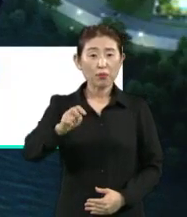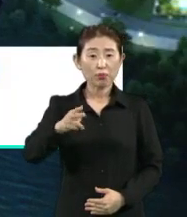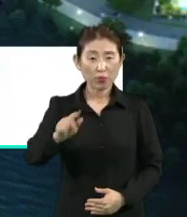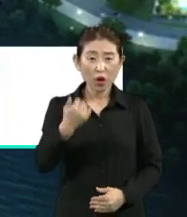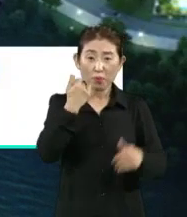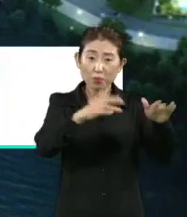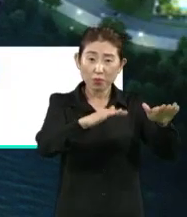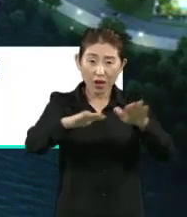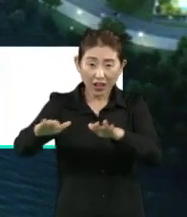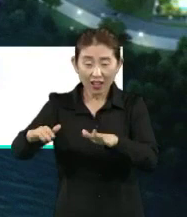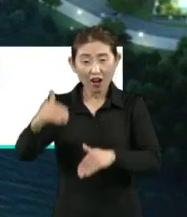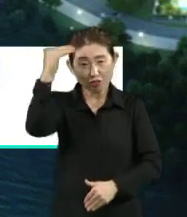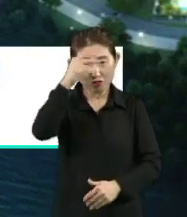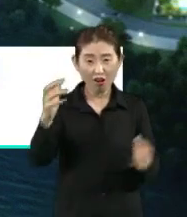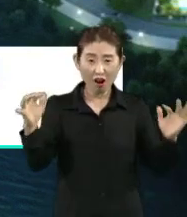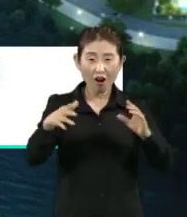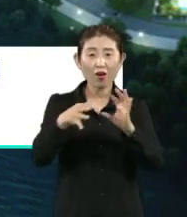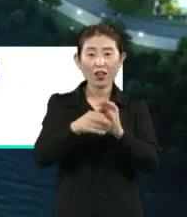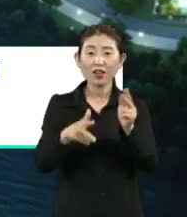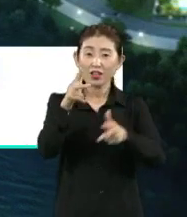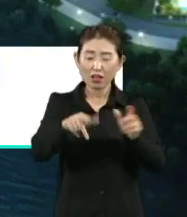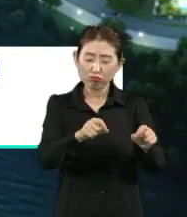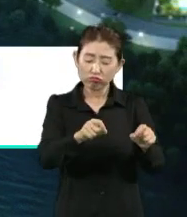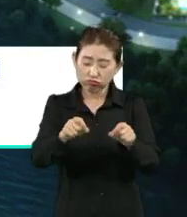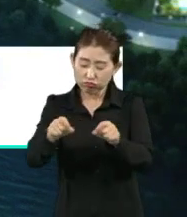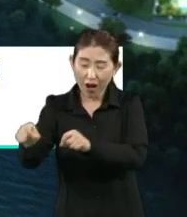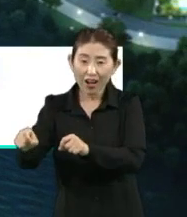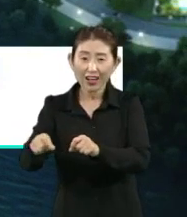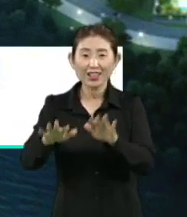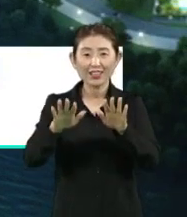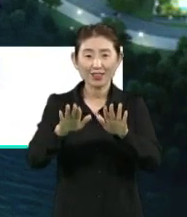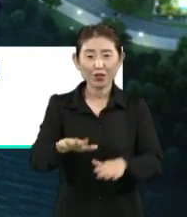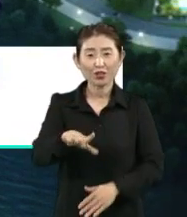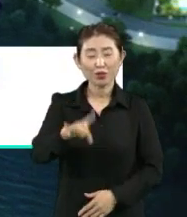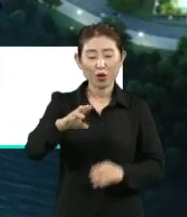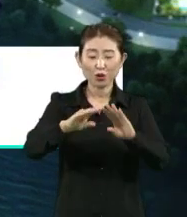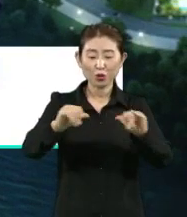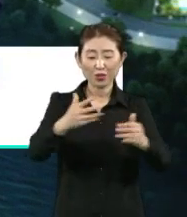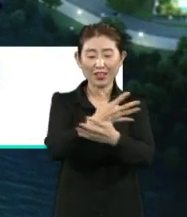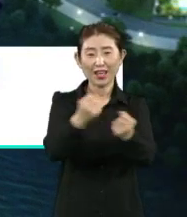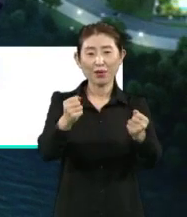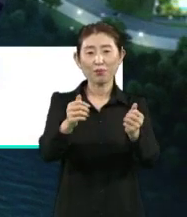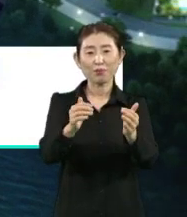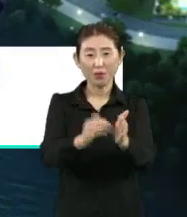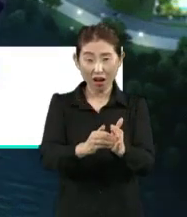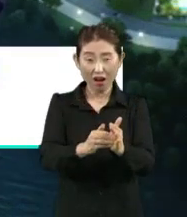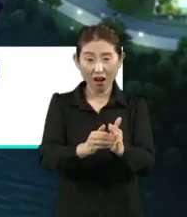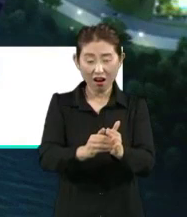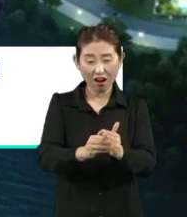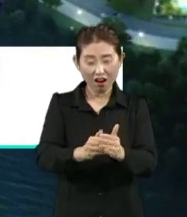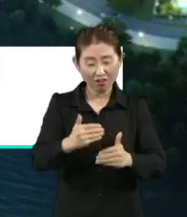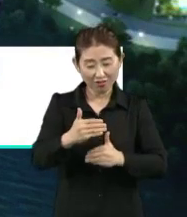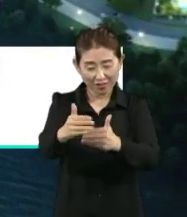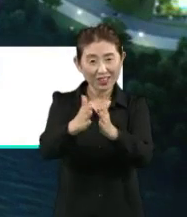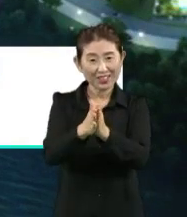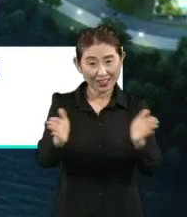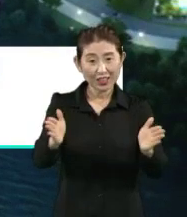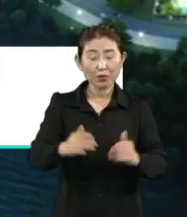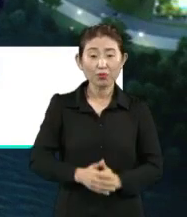장기 표류하던 안면도 개발 사업이 사업 추진사상 처음으로 토지 매매 계약을 체결하며 본궤도에